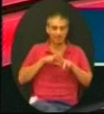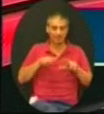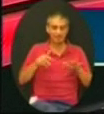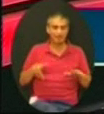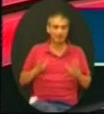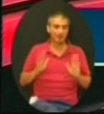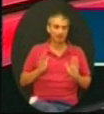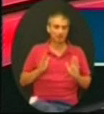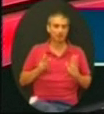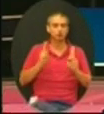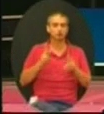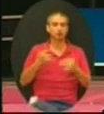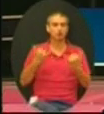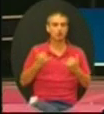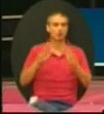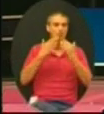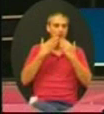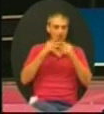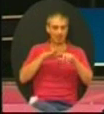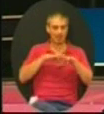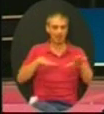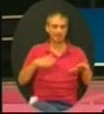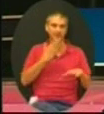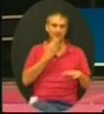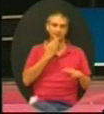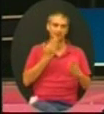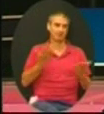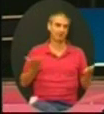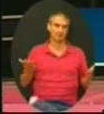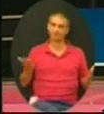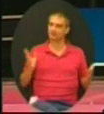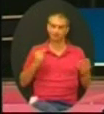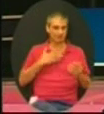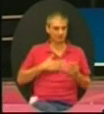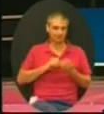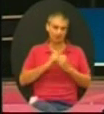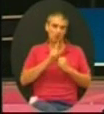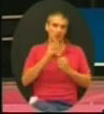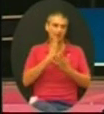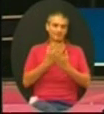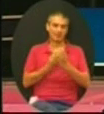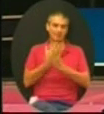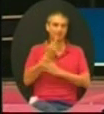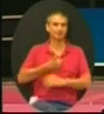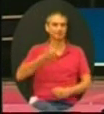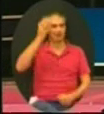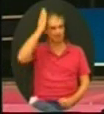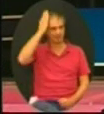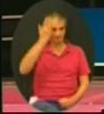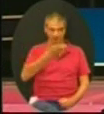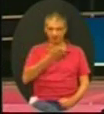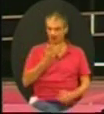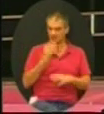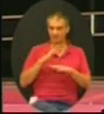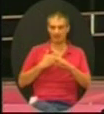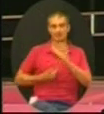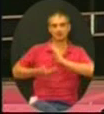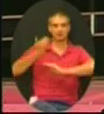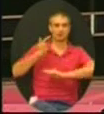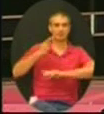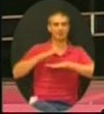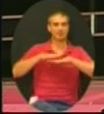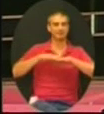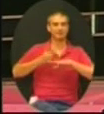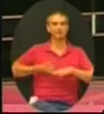מציאות היא שיש היום בכותל רחבת ישראל, שאם נרצה או לא נרצה, הקים אותה השר נפתלי בנט בקדנציה הקודמת,